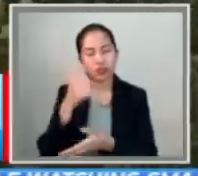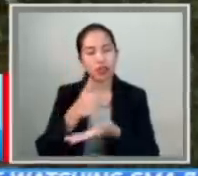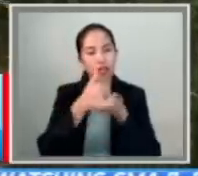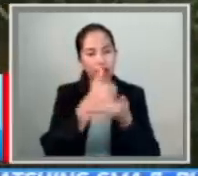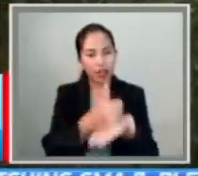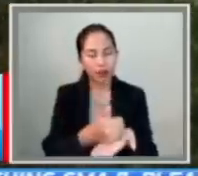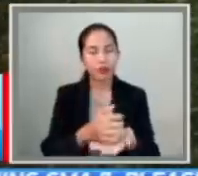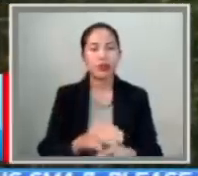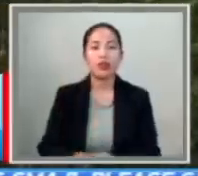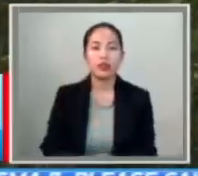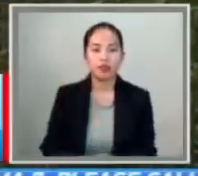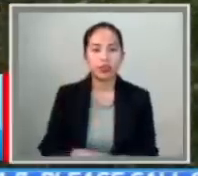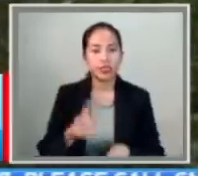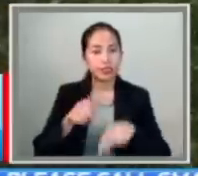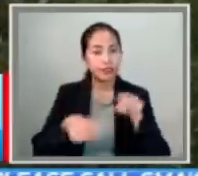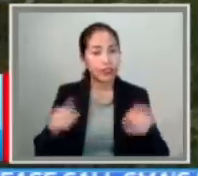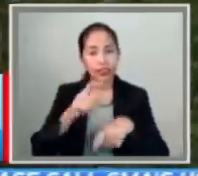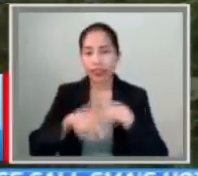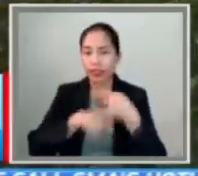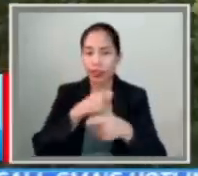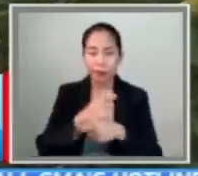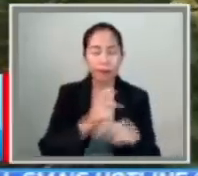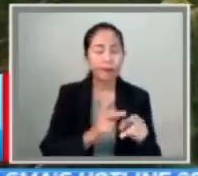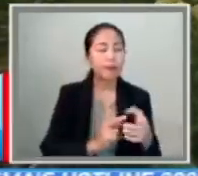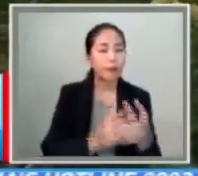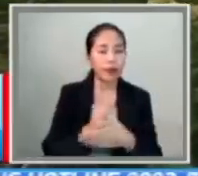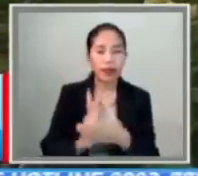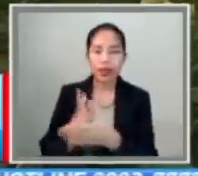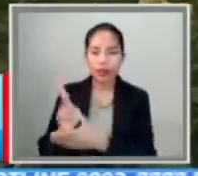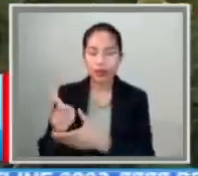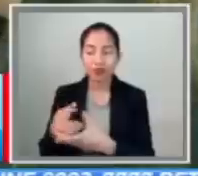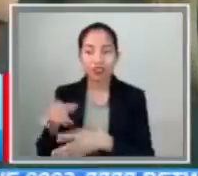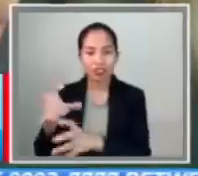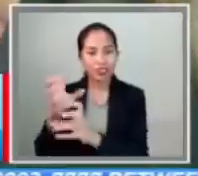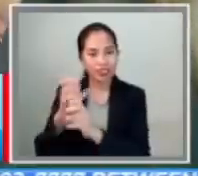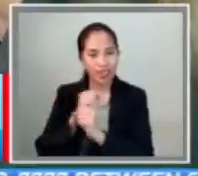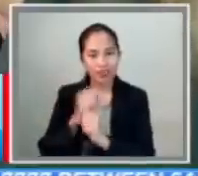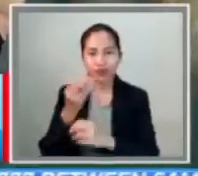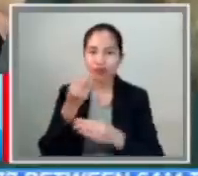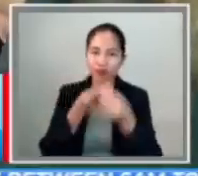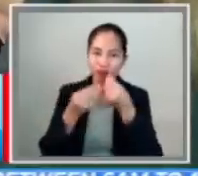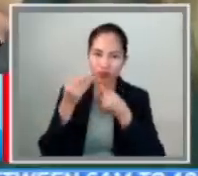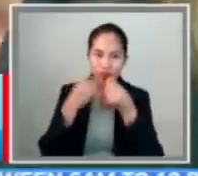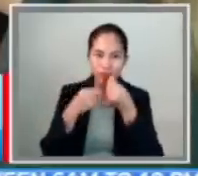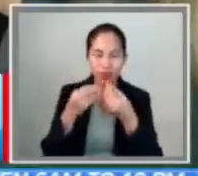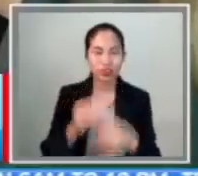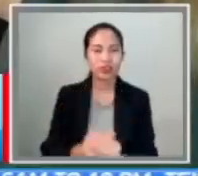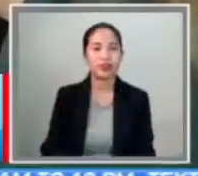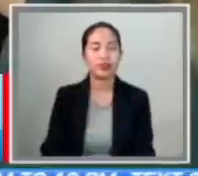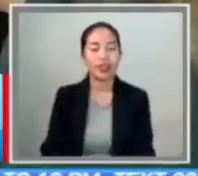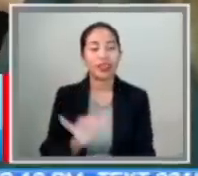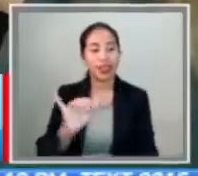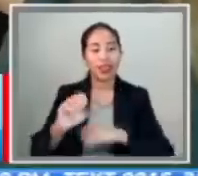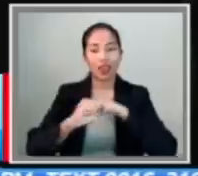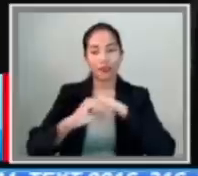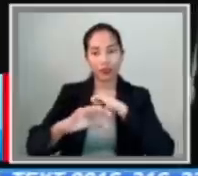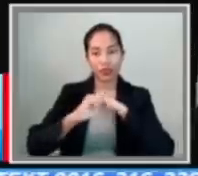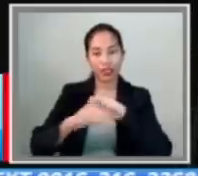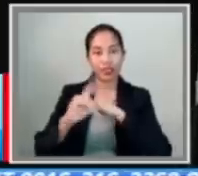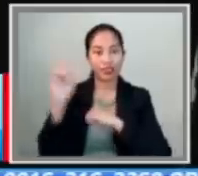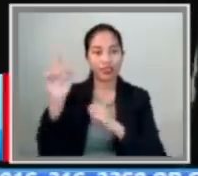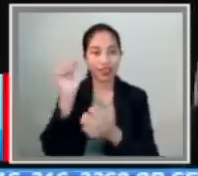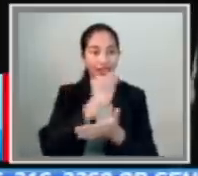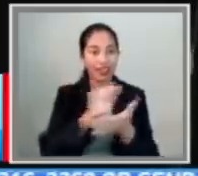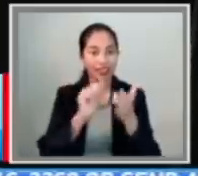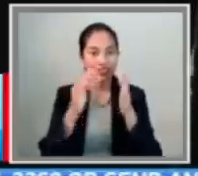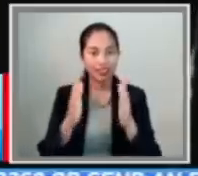ng mga halaman nang sa gayon ay may mapagkukunan sila ng pagkain. Isa itong advokasya ng artist na si Isay.